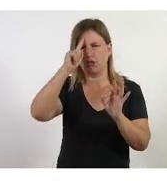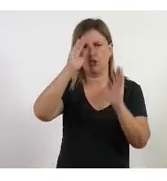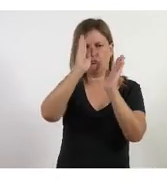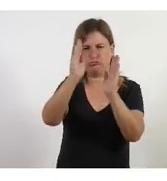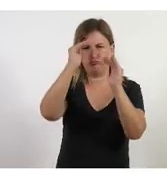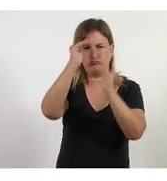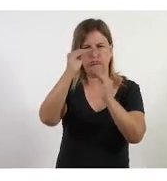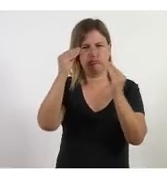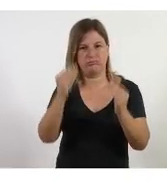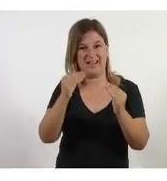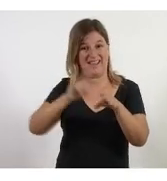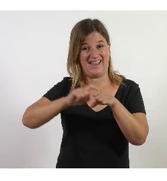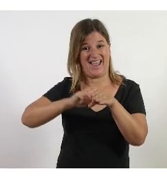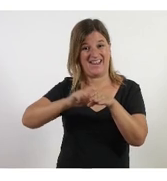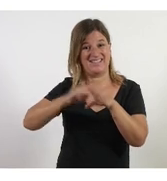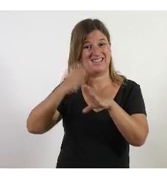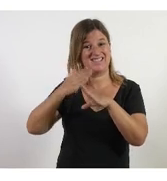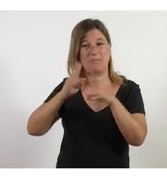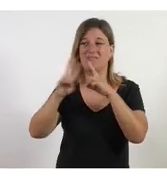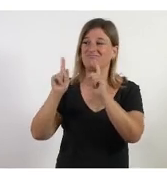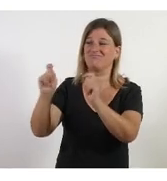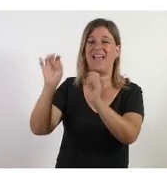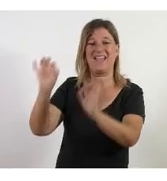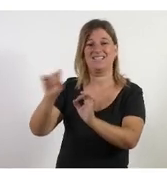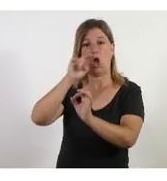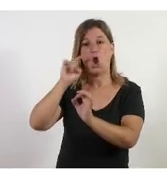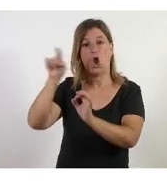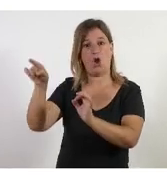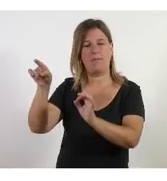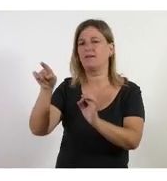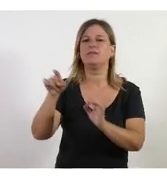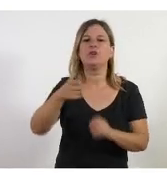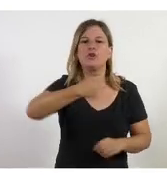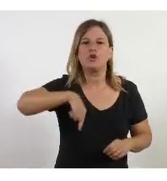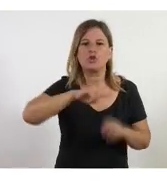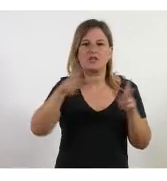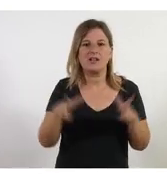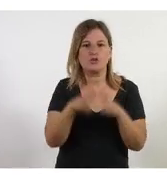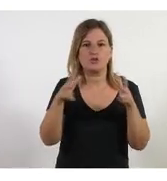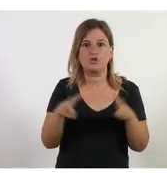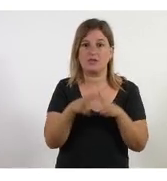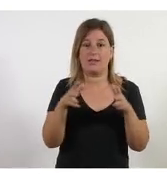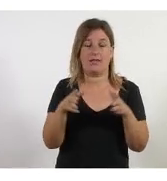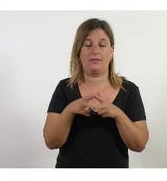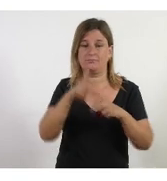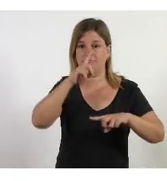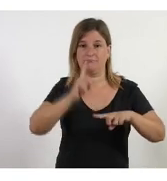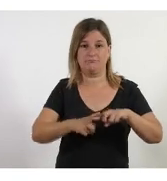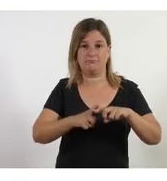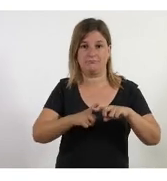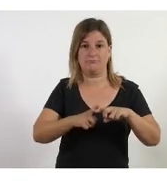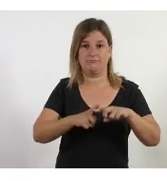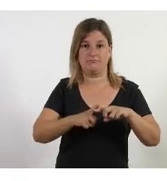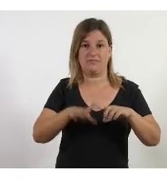Més, totes aquestes característiques les hem atribuït als homes. La nostra societat és un reflex del